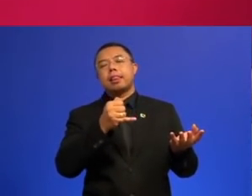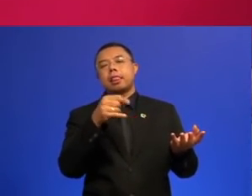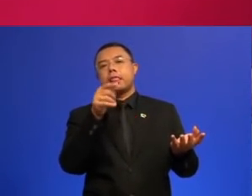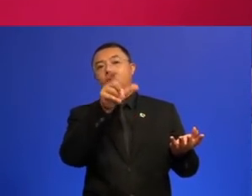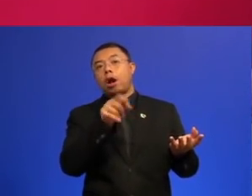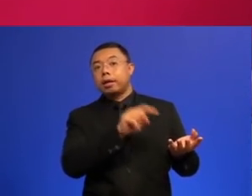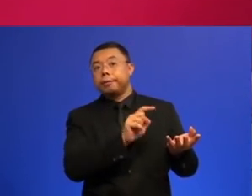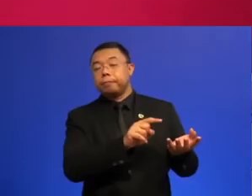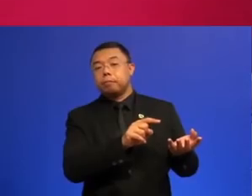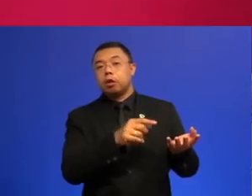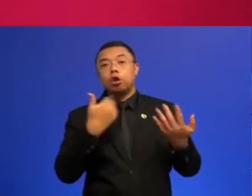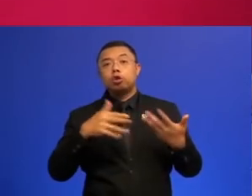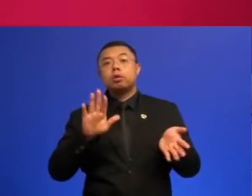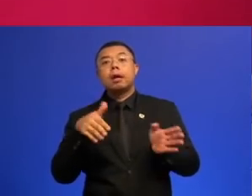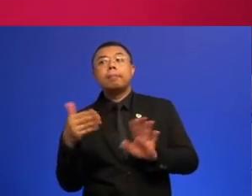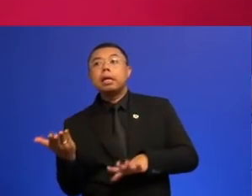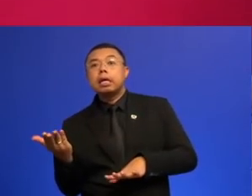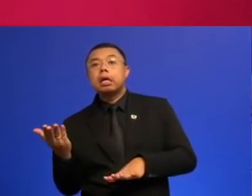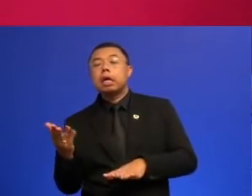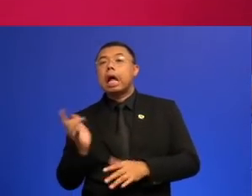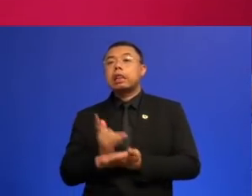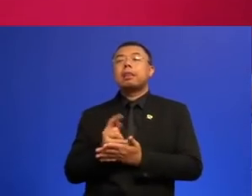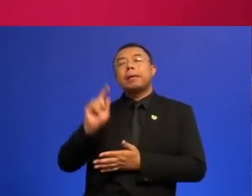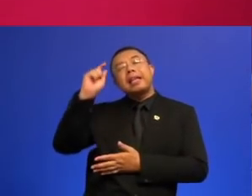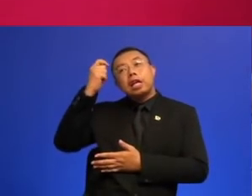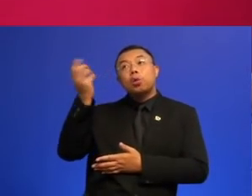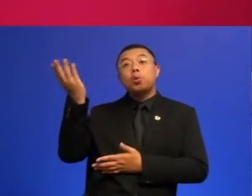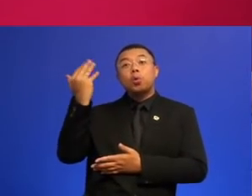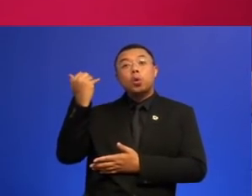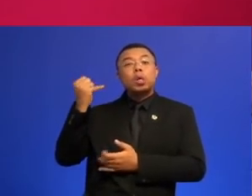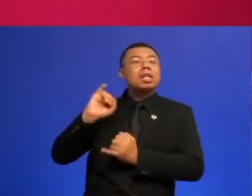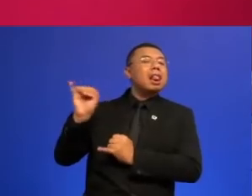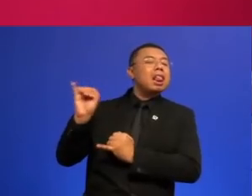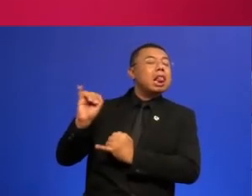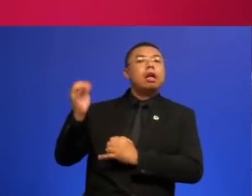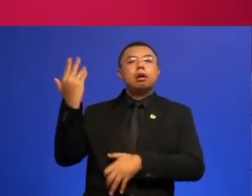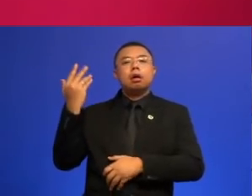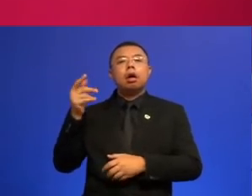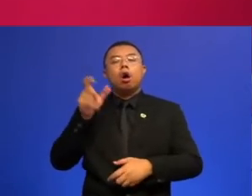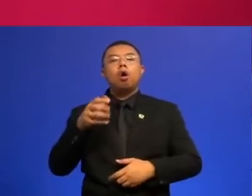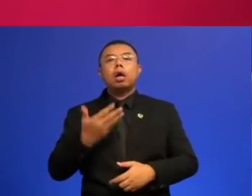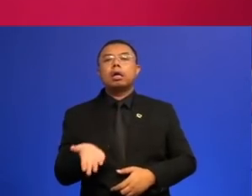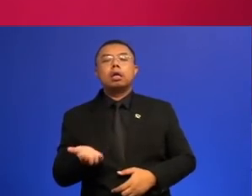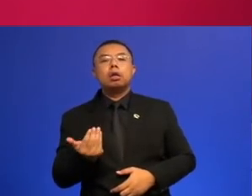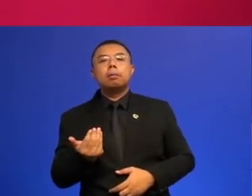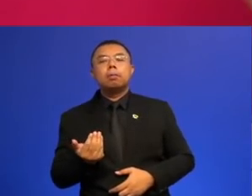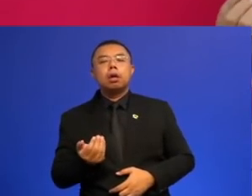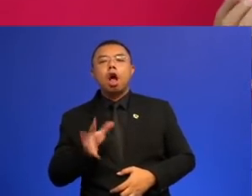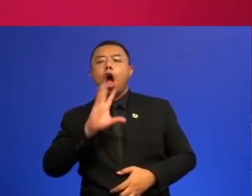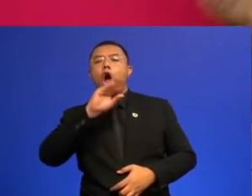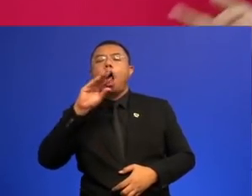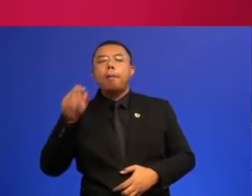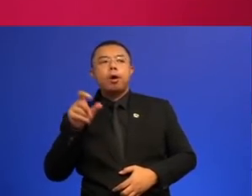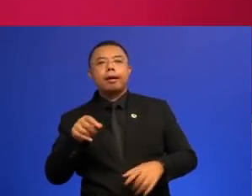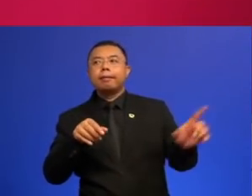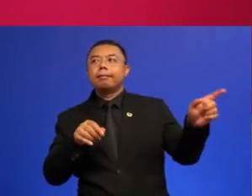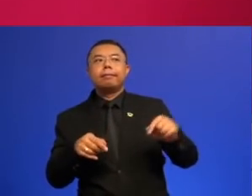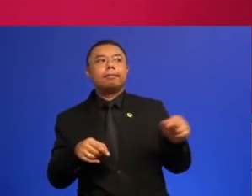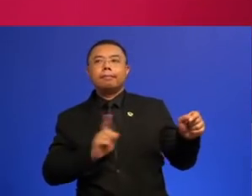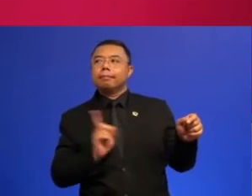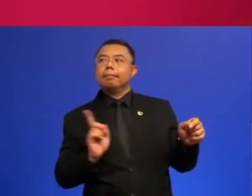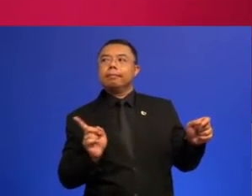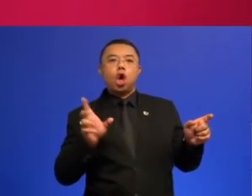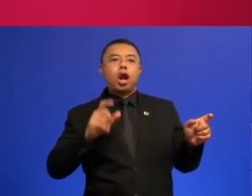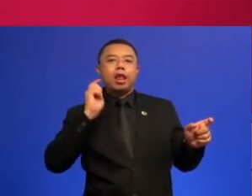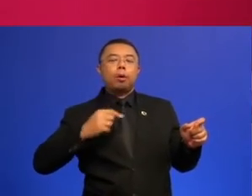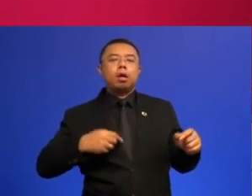begini. Udah meninggal orang tuh masih diingat-ingat. Kadang-kadang orang tua masih hidup tuh dia ngomongin ke orang-orang sampai orang